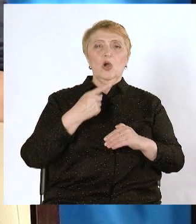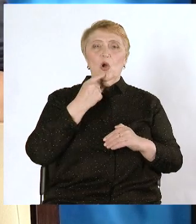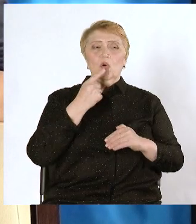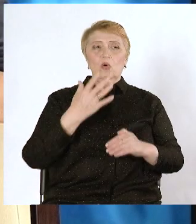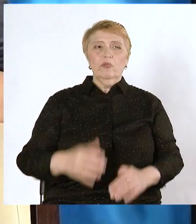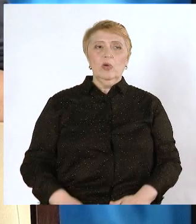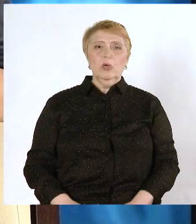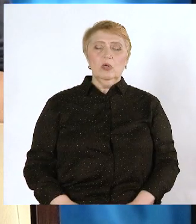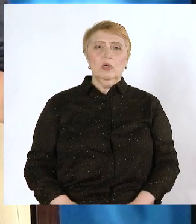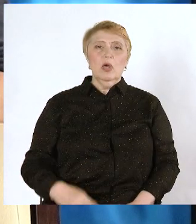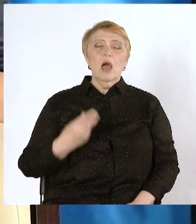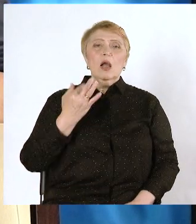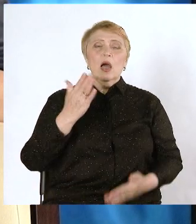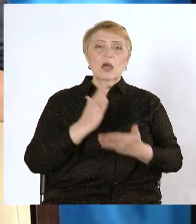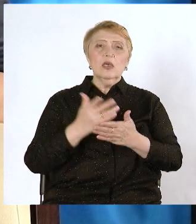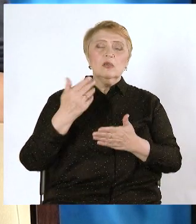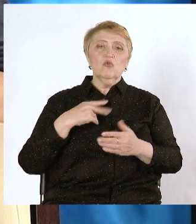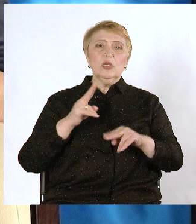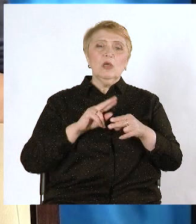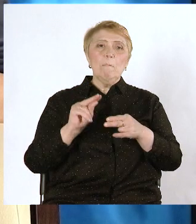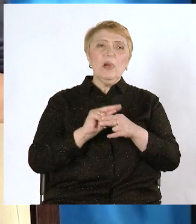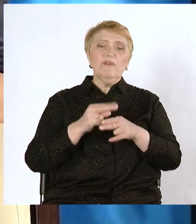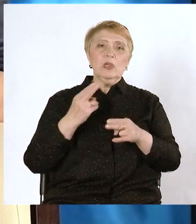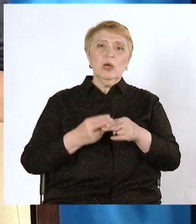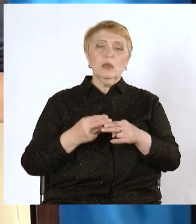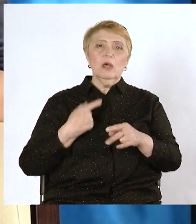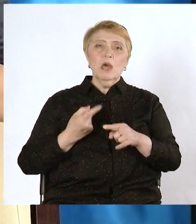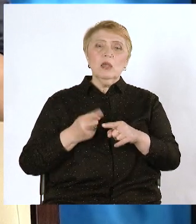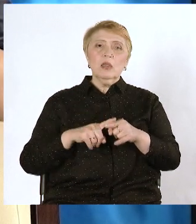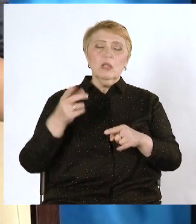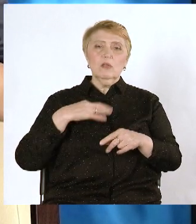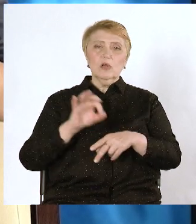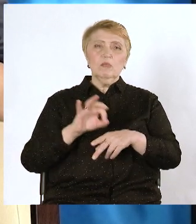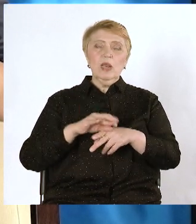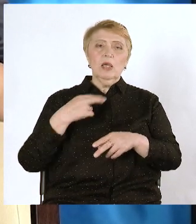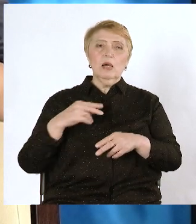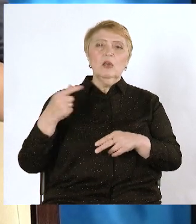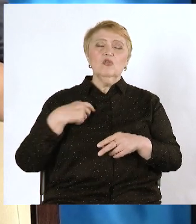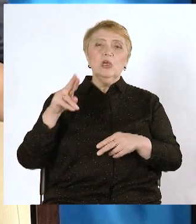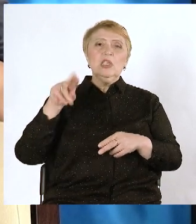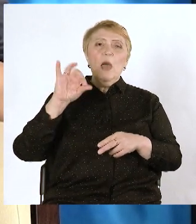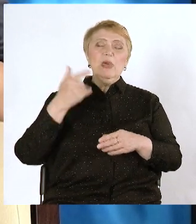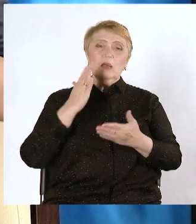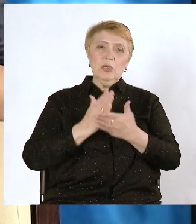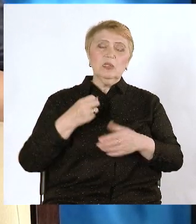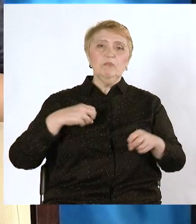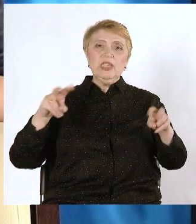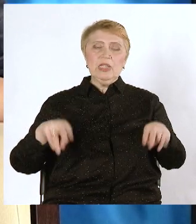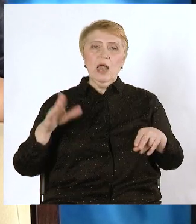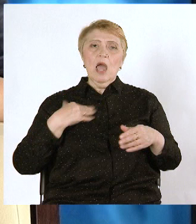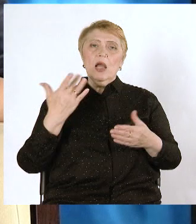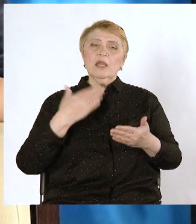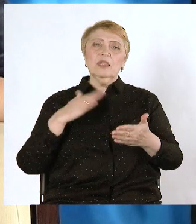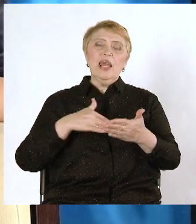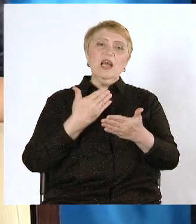общих мер по профилактике как коронавируса для больных диабетом есть какие-то специфические рекомендации до которые они вынуждены